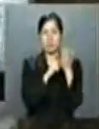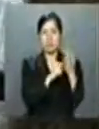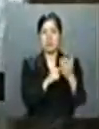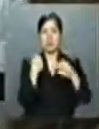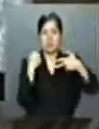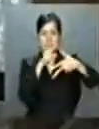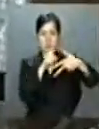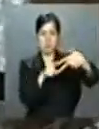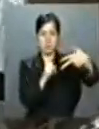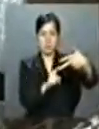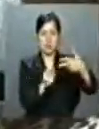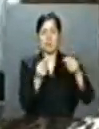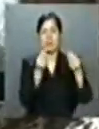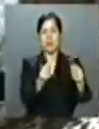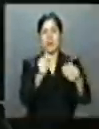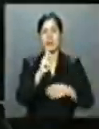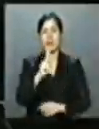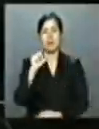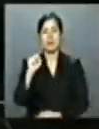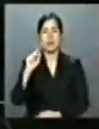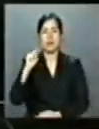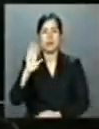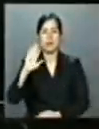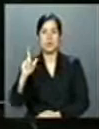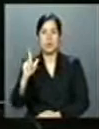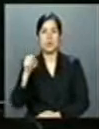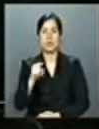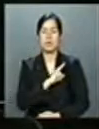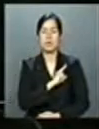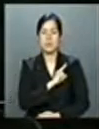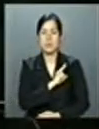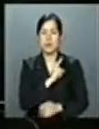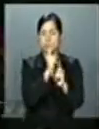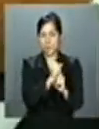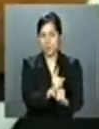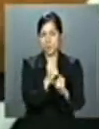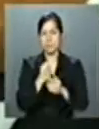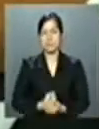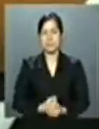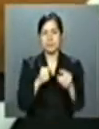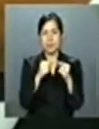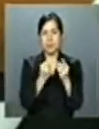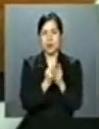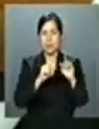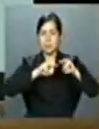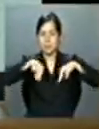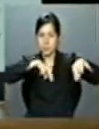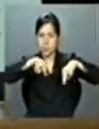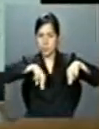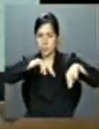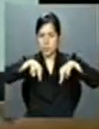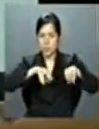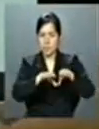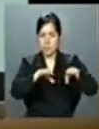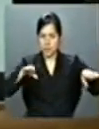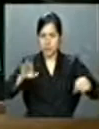ใหม่เกี่ยวกับการกำหนดมาตรฐานเครื่องส่งและอุปกรณ์ตามร่างหลักเกณฑ์การทดสอบมาตรฐานทางเทคนิคของเครื่องส่งวิทยุกระจายเสียง